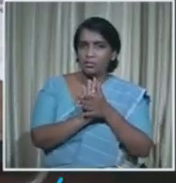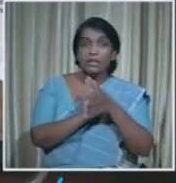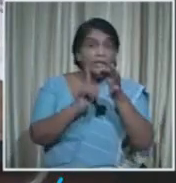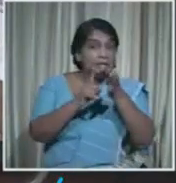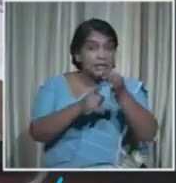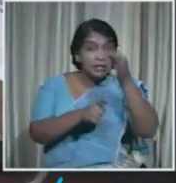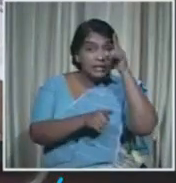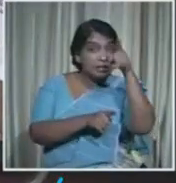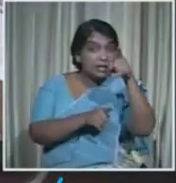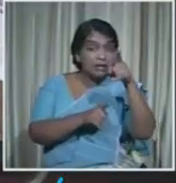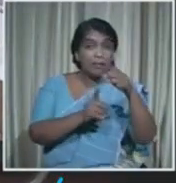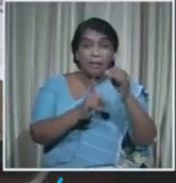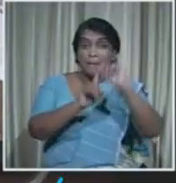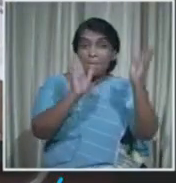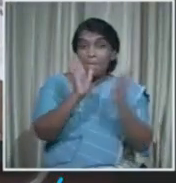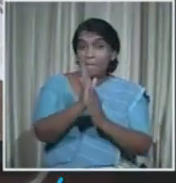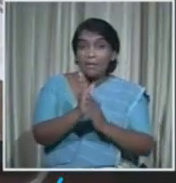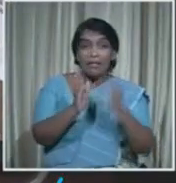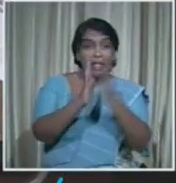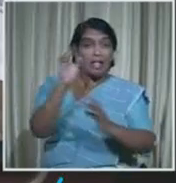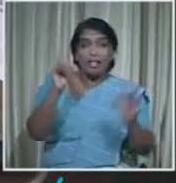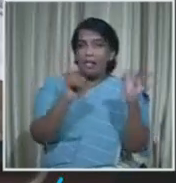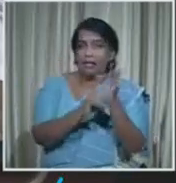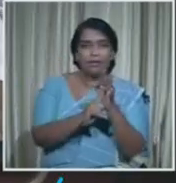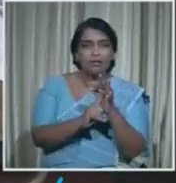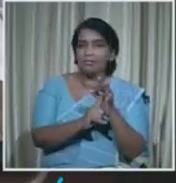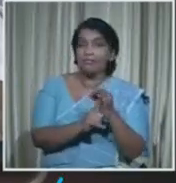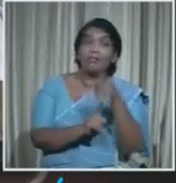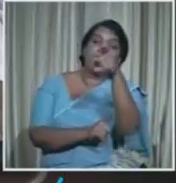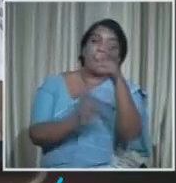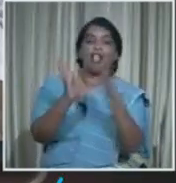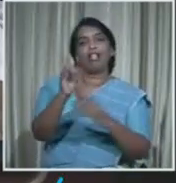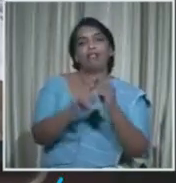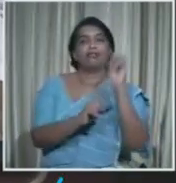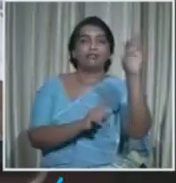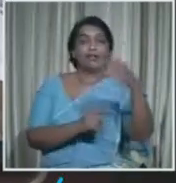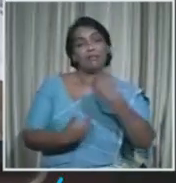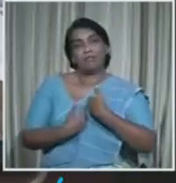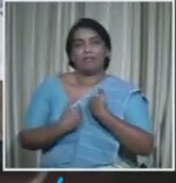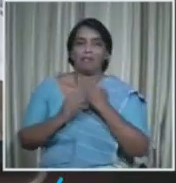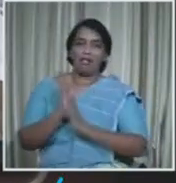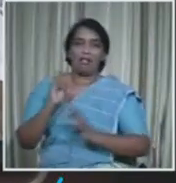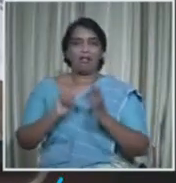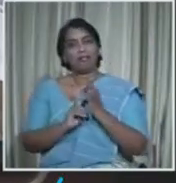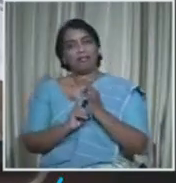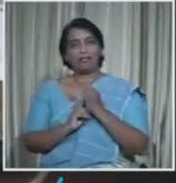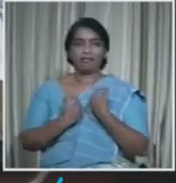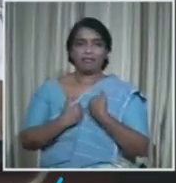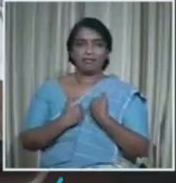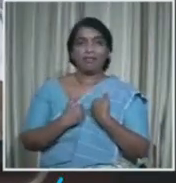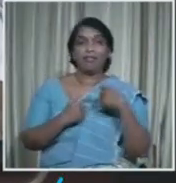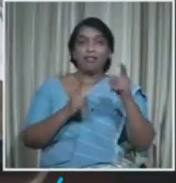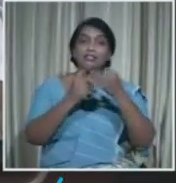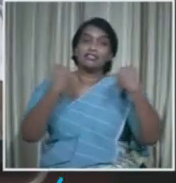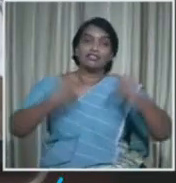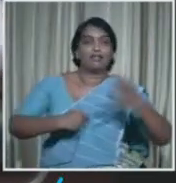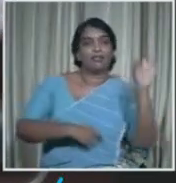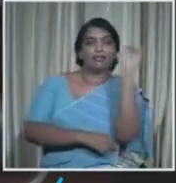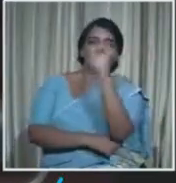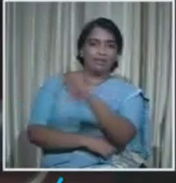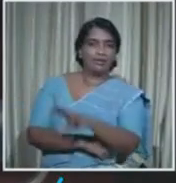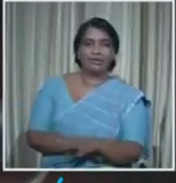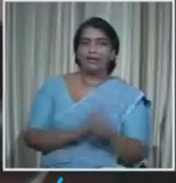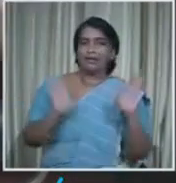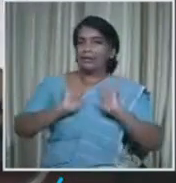ජනාධිපති පට්ටම් අගමැති පට්ටම් ඇමති පට්ටම් ඔයා ඕක ගන්න මම මේක ගන්නම් මේව සභාපති කරන්න